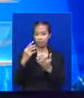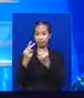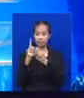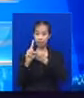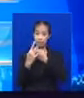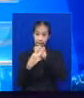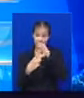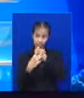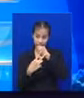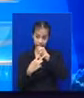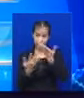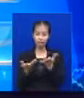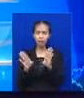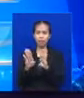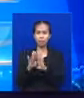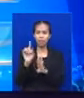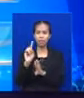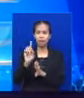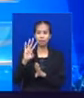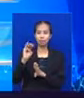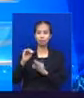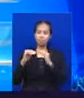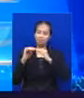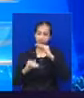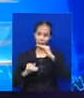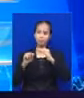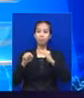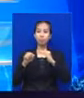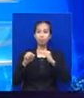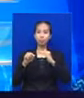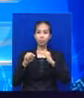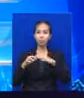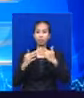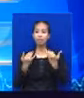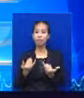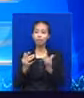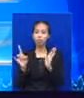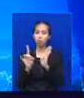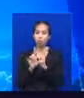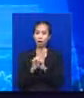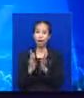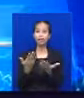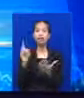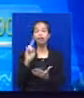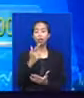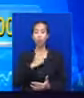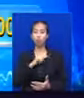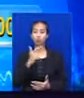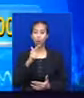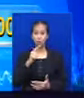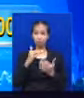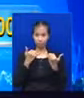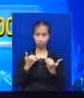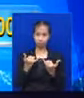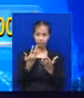ญ13เซนต์ราคาปิดต่ำกว่า40เหรียญสหรัฐต่อบาร์เรลอีกครั้งแล้วนะคะ ปิดท้ายกันที่ราคาทองคำในประเทศค่ะวันนี้ปรับขึ้นมา